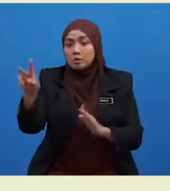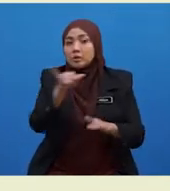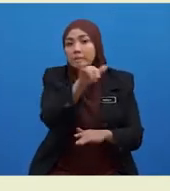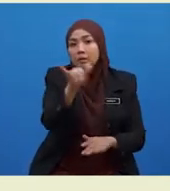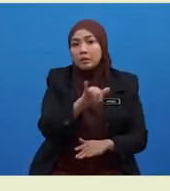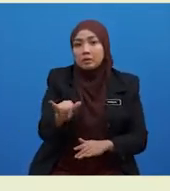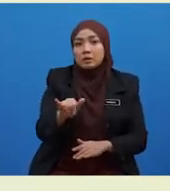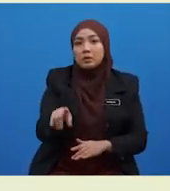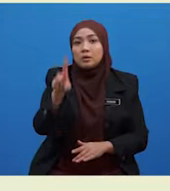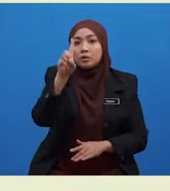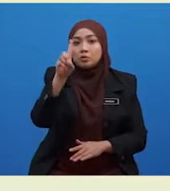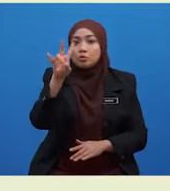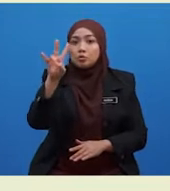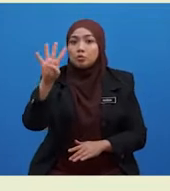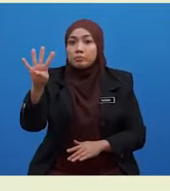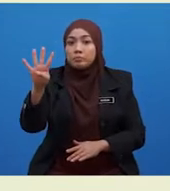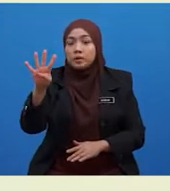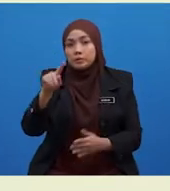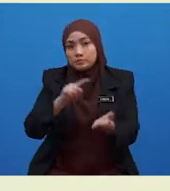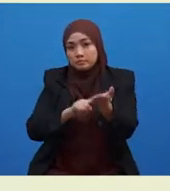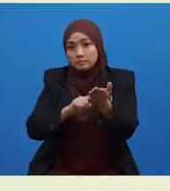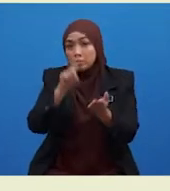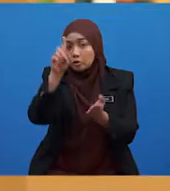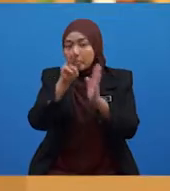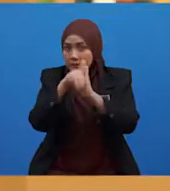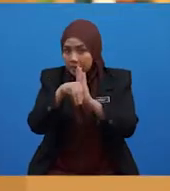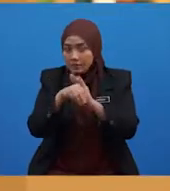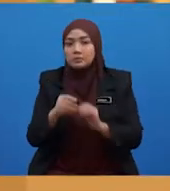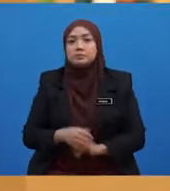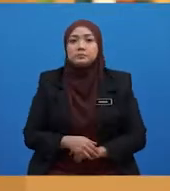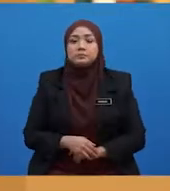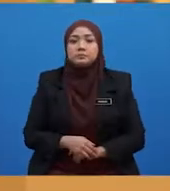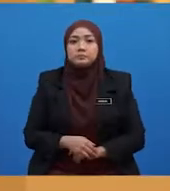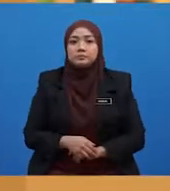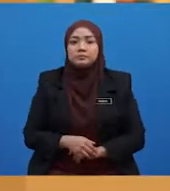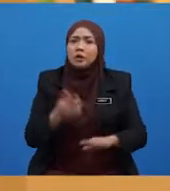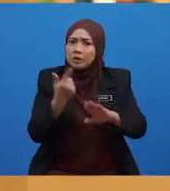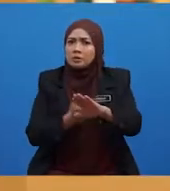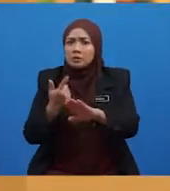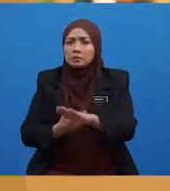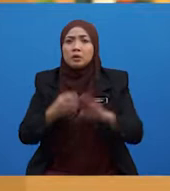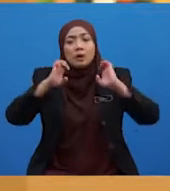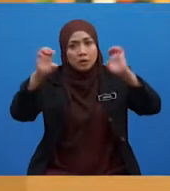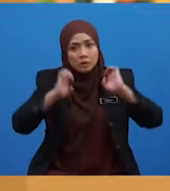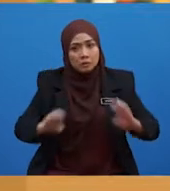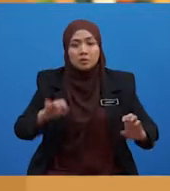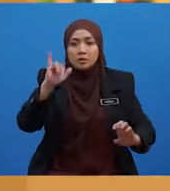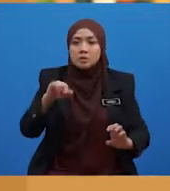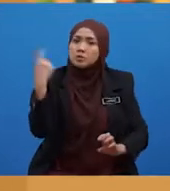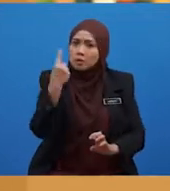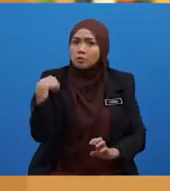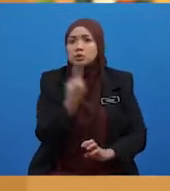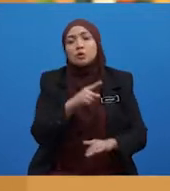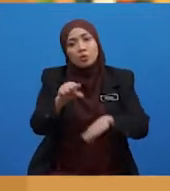dengan 174 denyutan nadi seminit. Antara kaedah-kaedah latihan aerobik yang sering